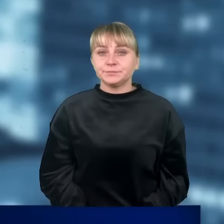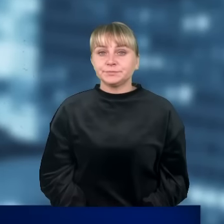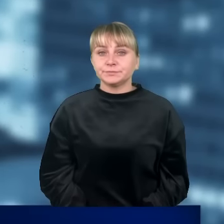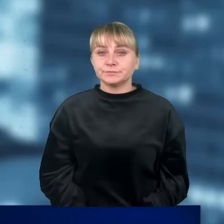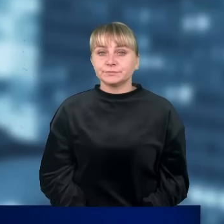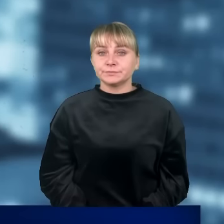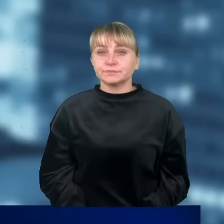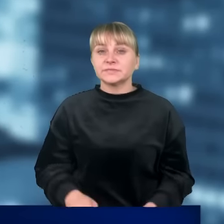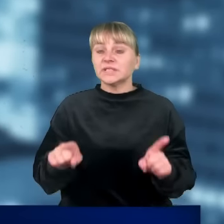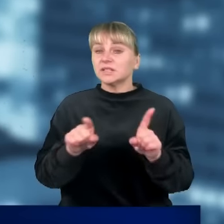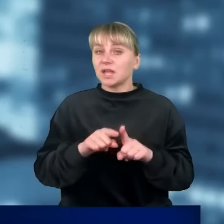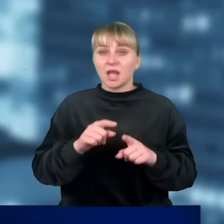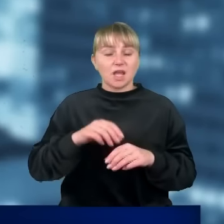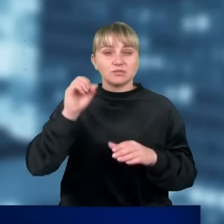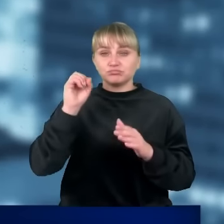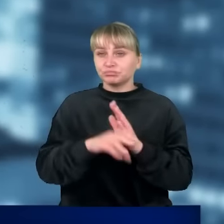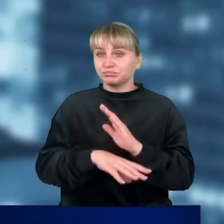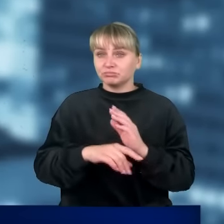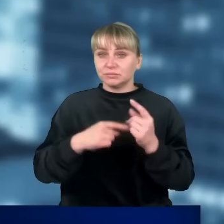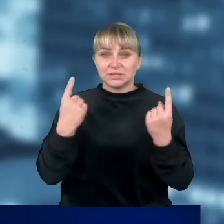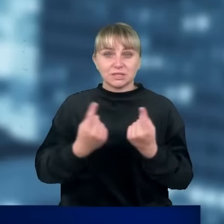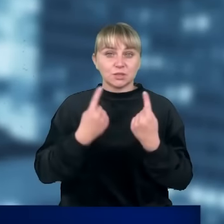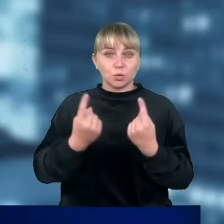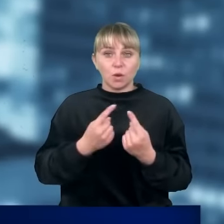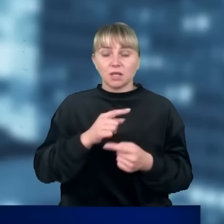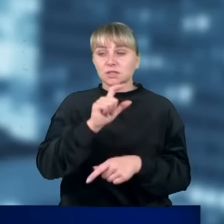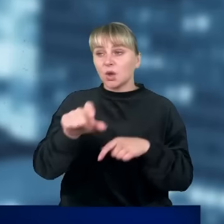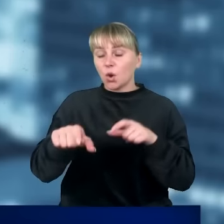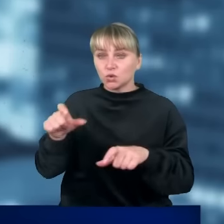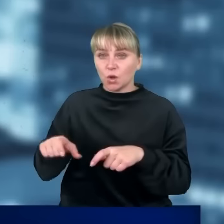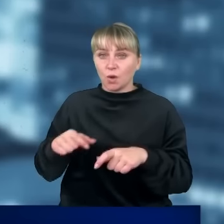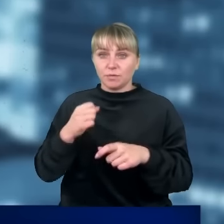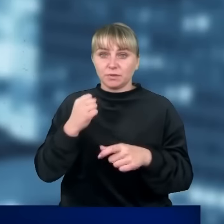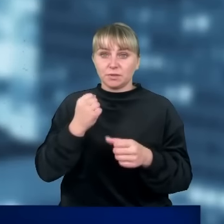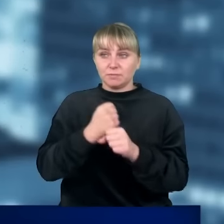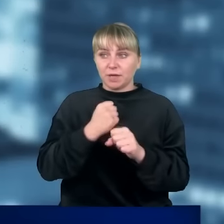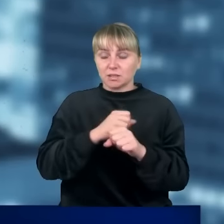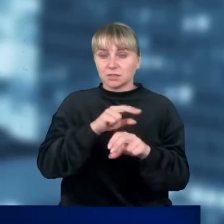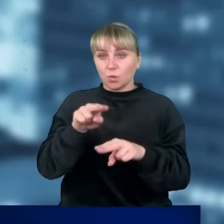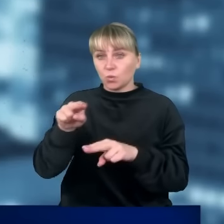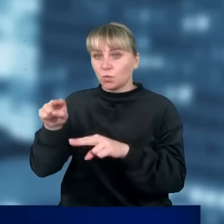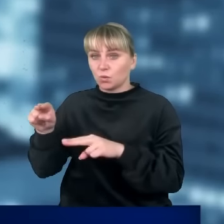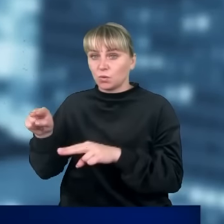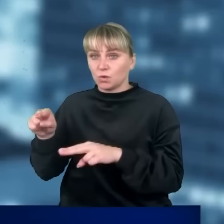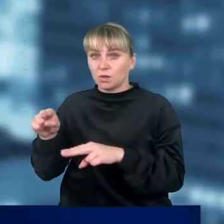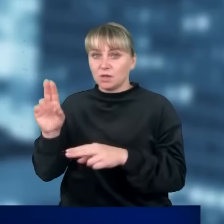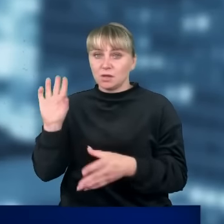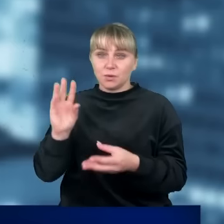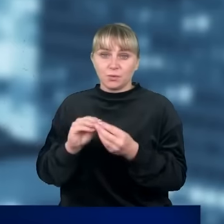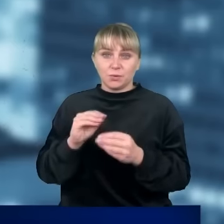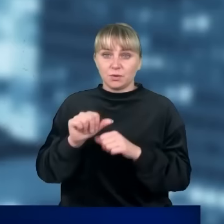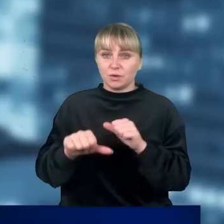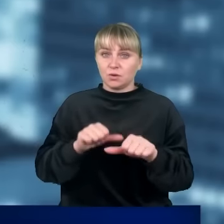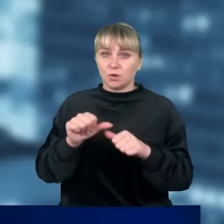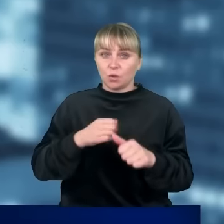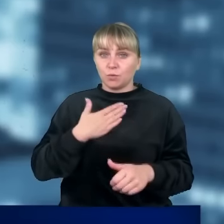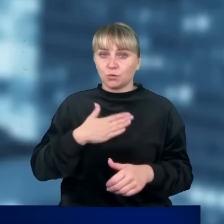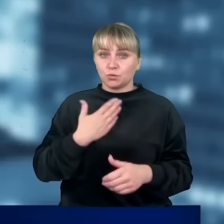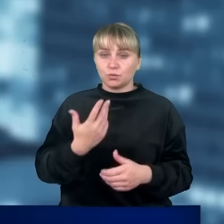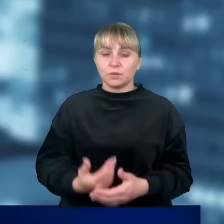Pogorszyły się według CBOS-u przewidywania osób aktywnych zawodowo co do zmiany sytuacji w ich zakładach pracy w ciągu roku. No niestety nie ma w